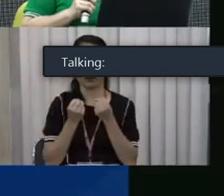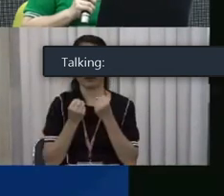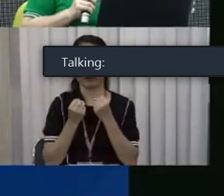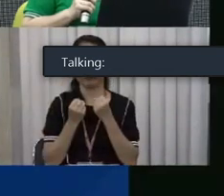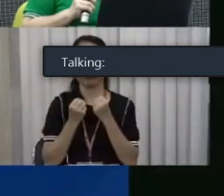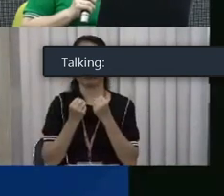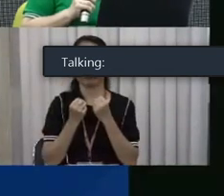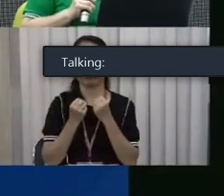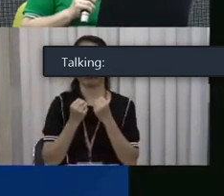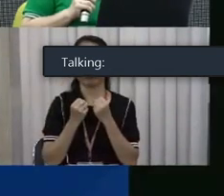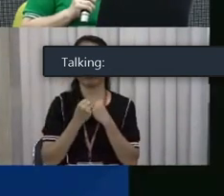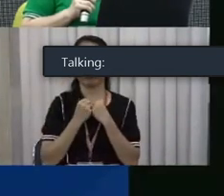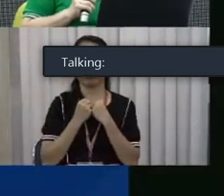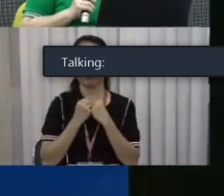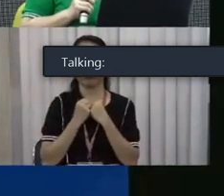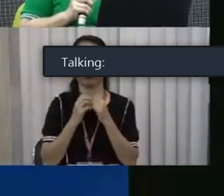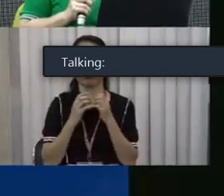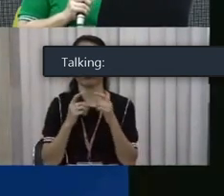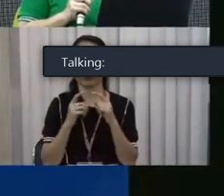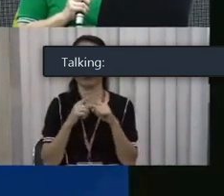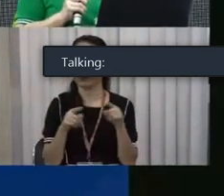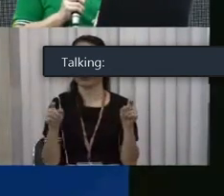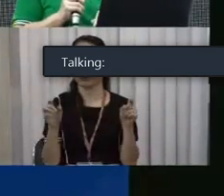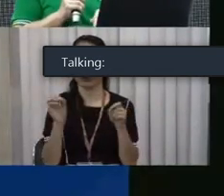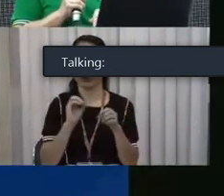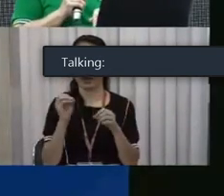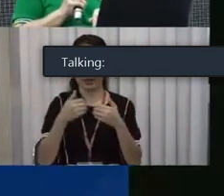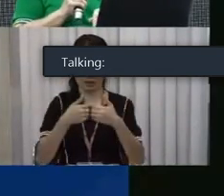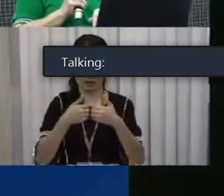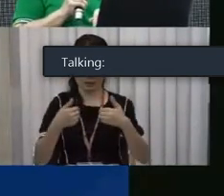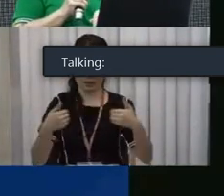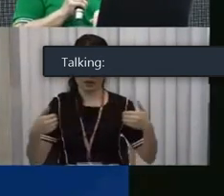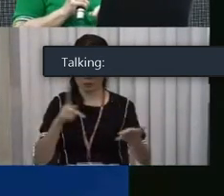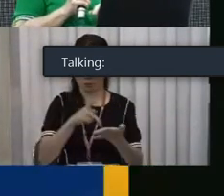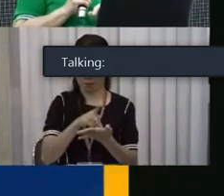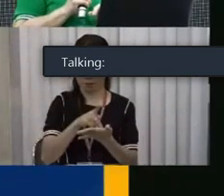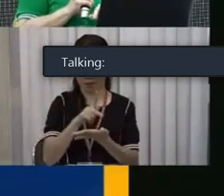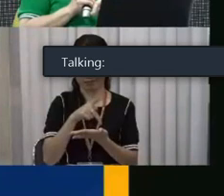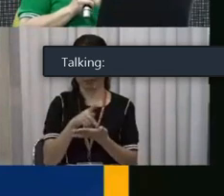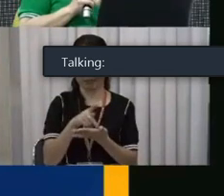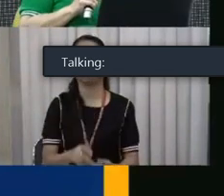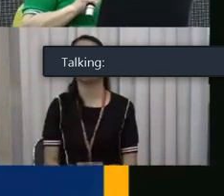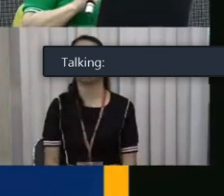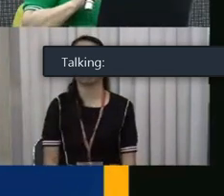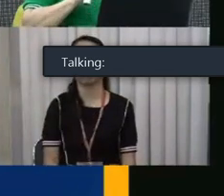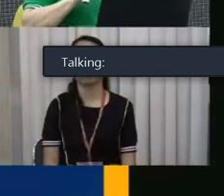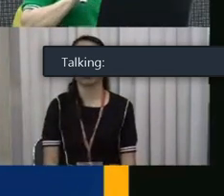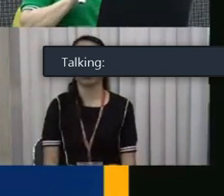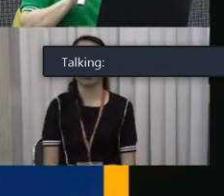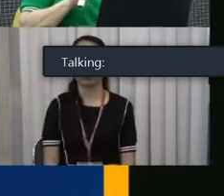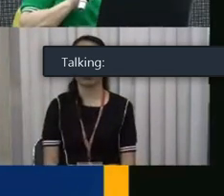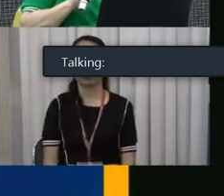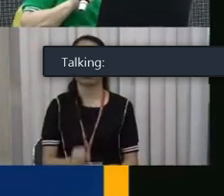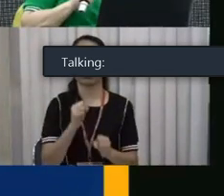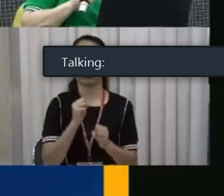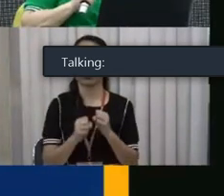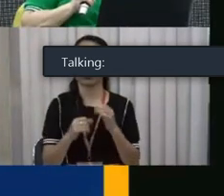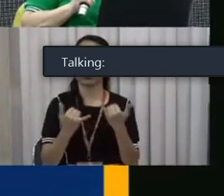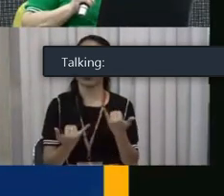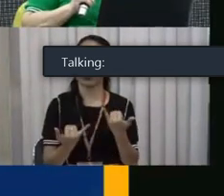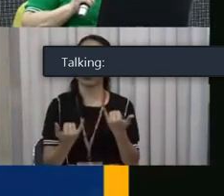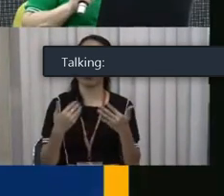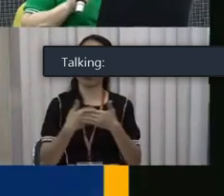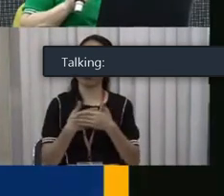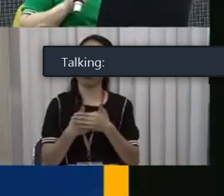naabaron siya band, iuli to sa iha, pero wala na siya separation. Okay? So, hapit na